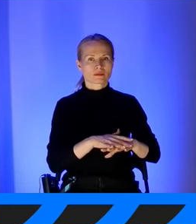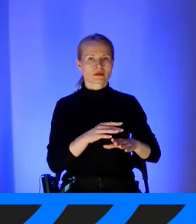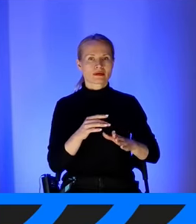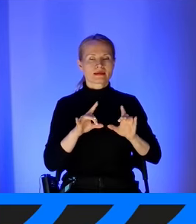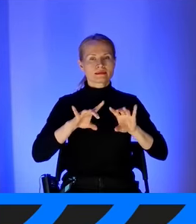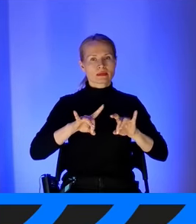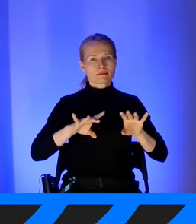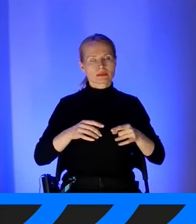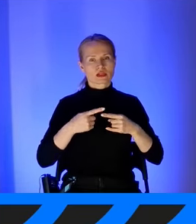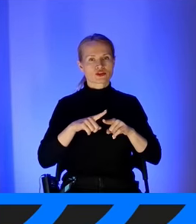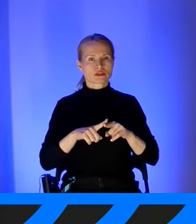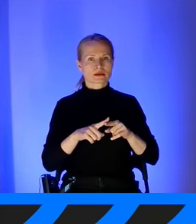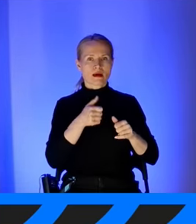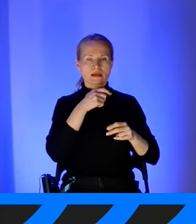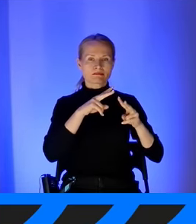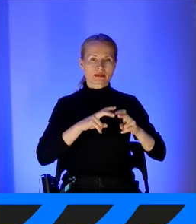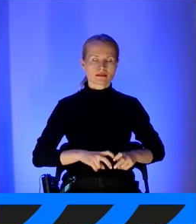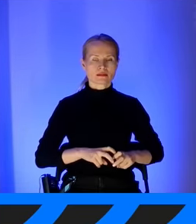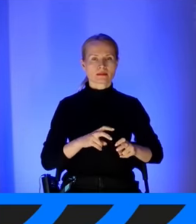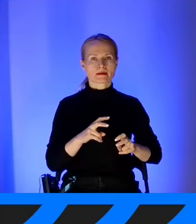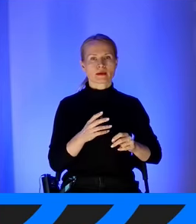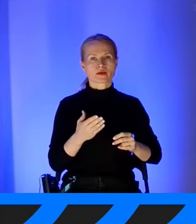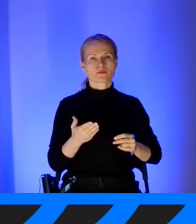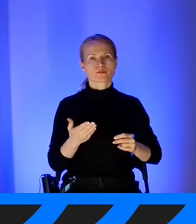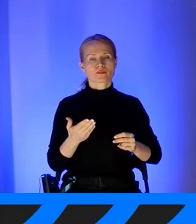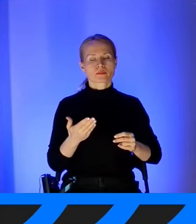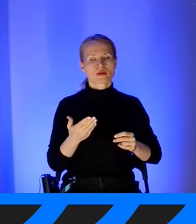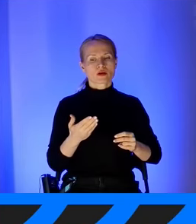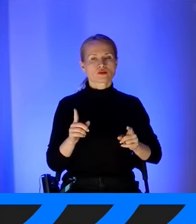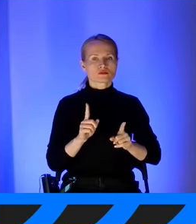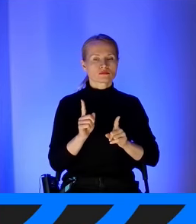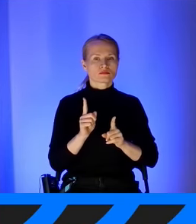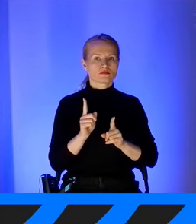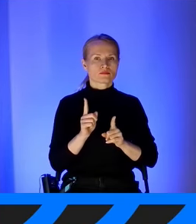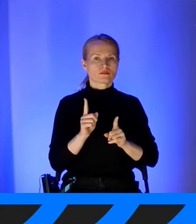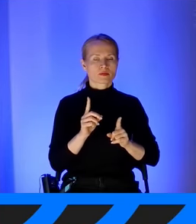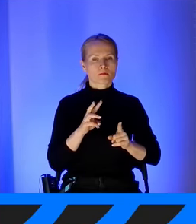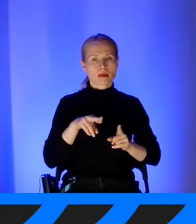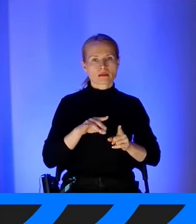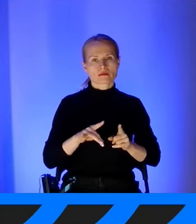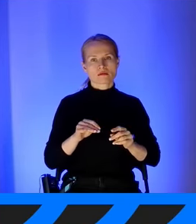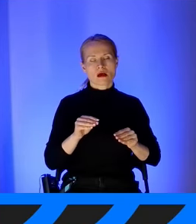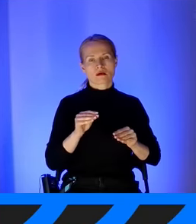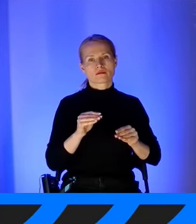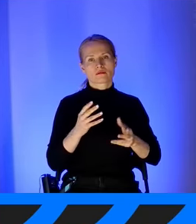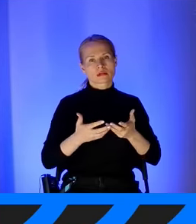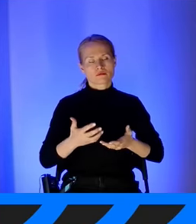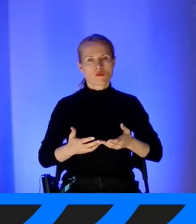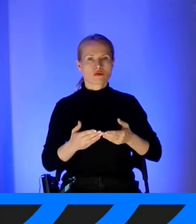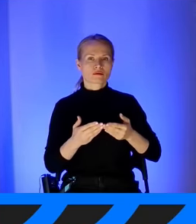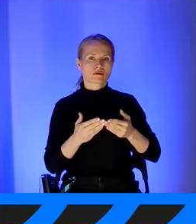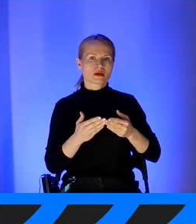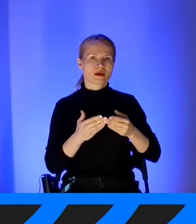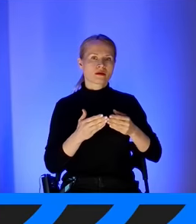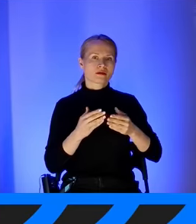выложен хау это штука по а Метрика для сбора агрегации